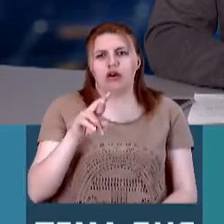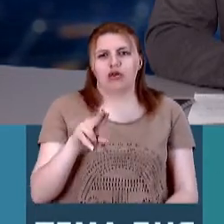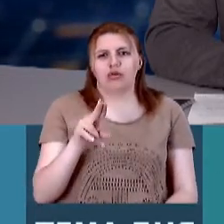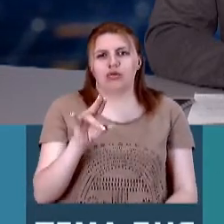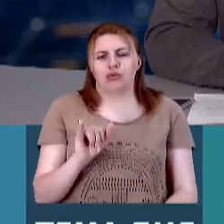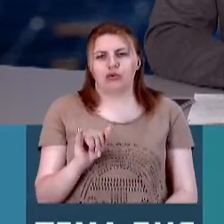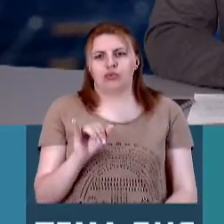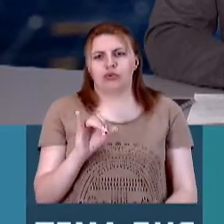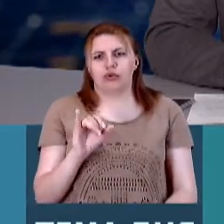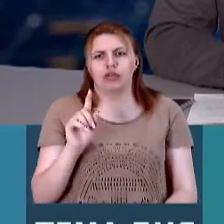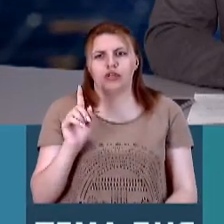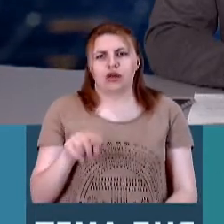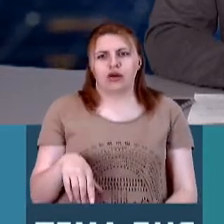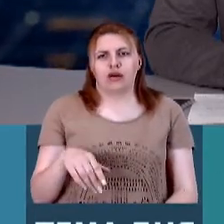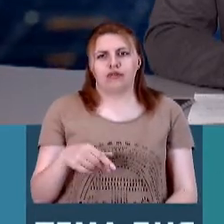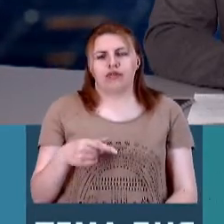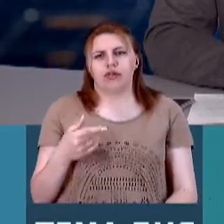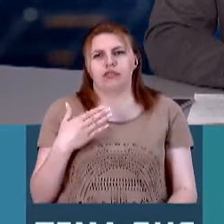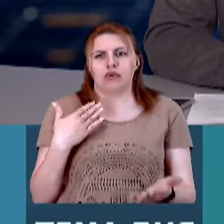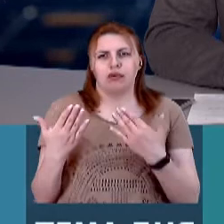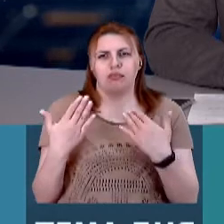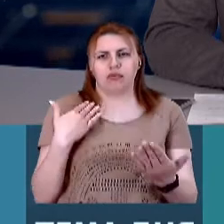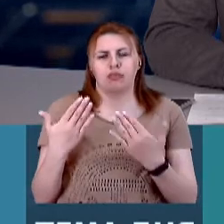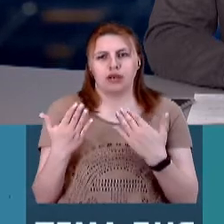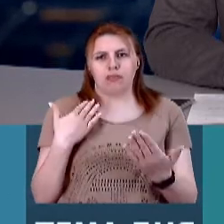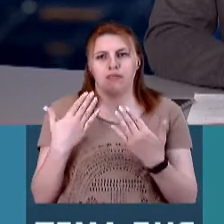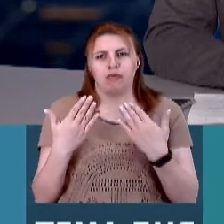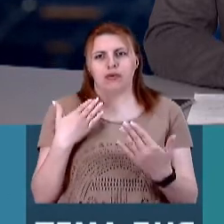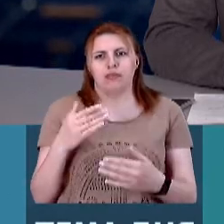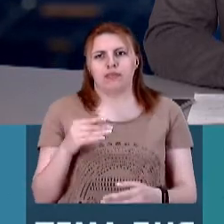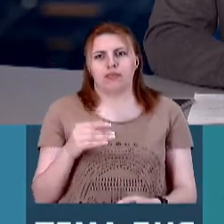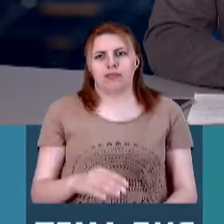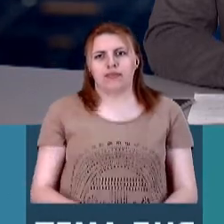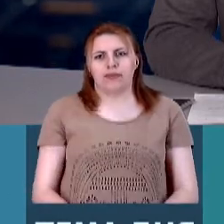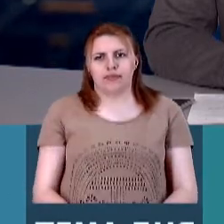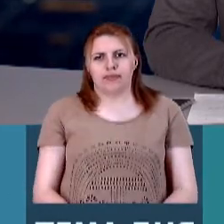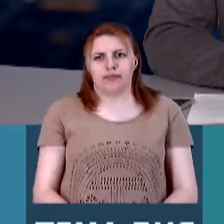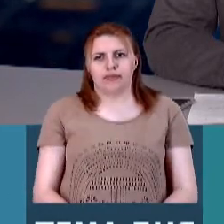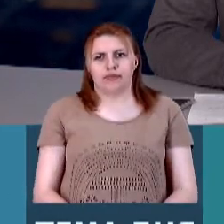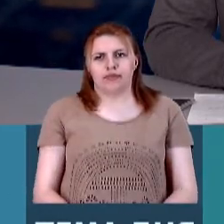навіть йдуть перемовини з